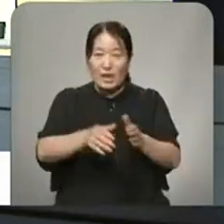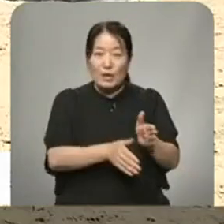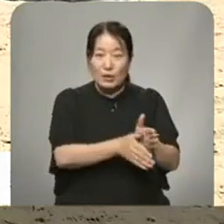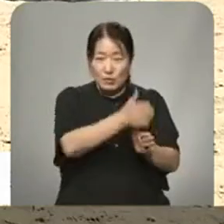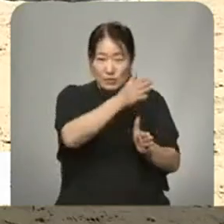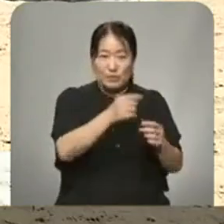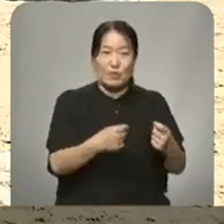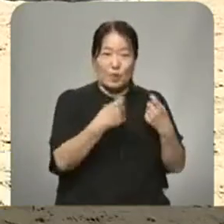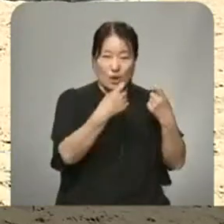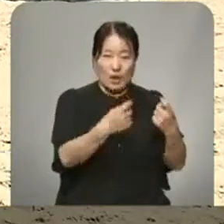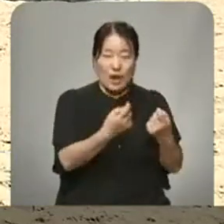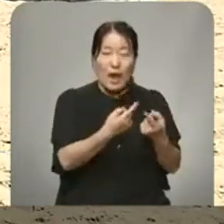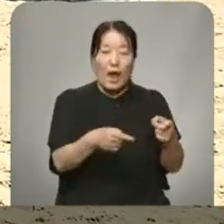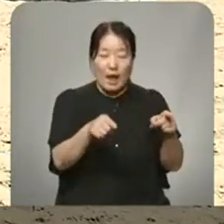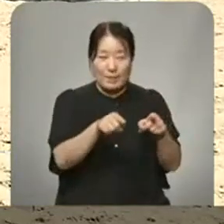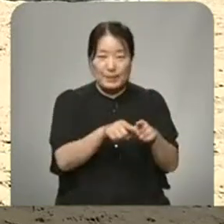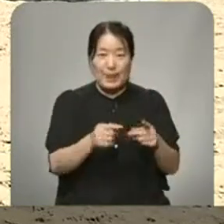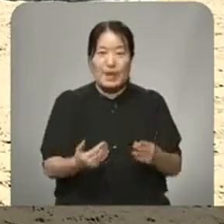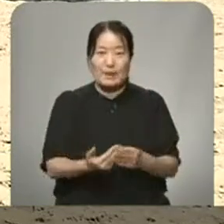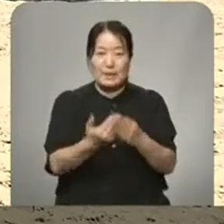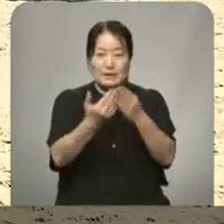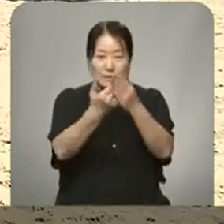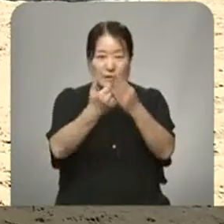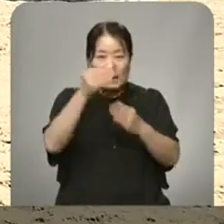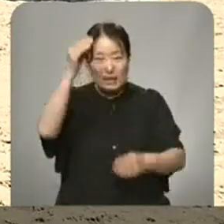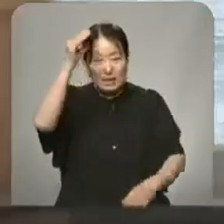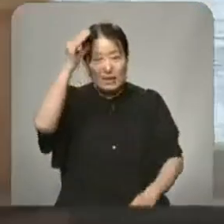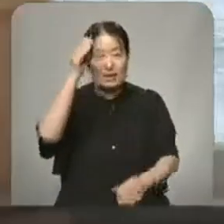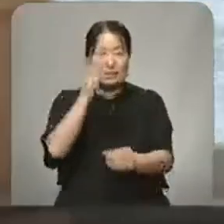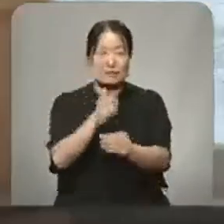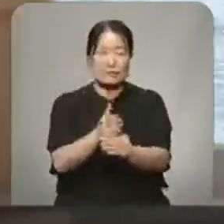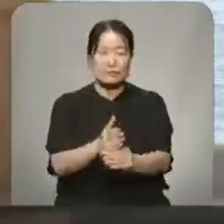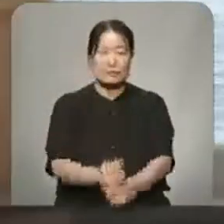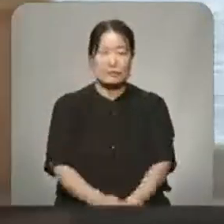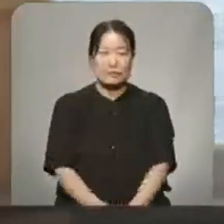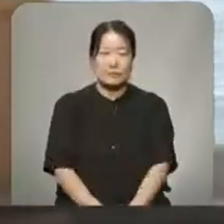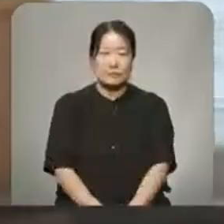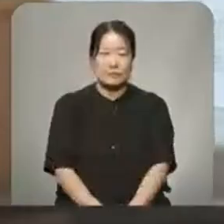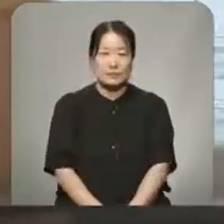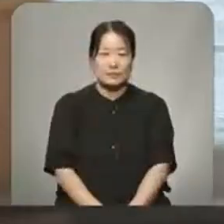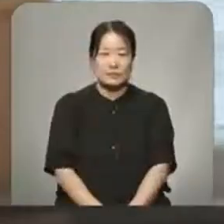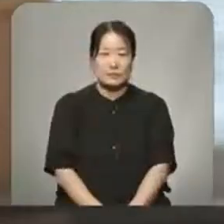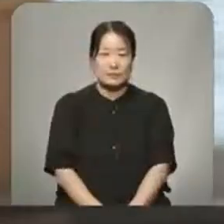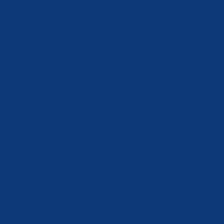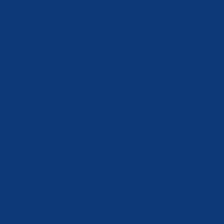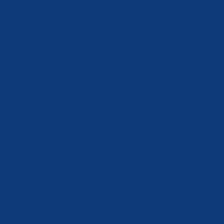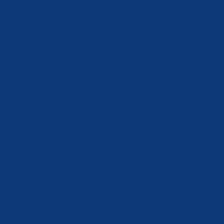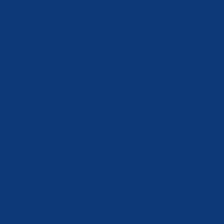다시 한번 새롭게 도약할 수 있을지 기대를 모으고 있습니다. KBS 뉴스 노정입니다.